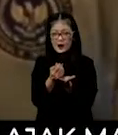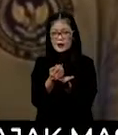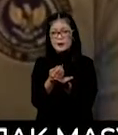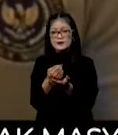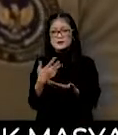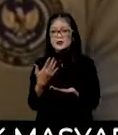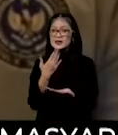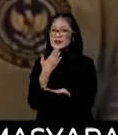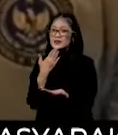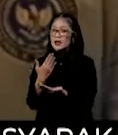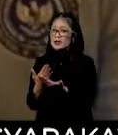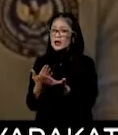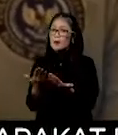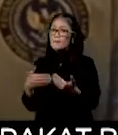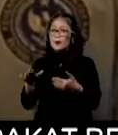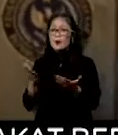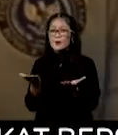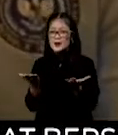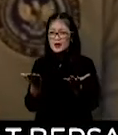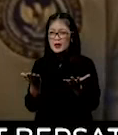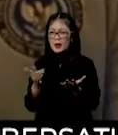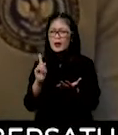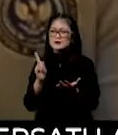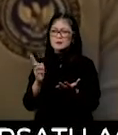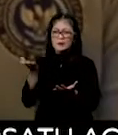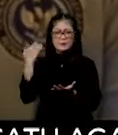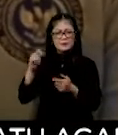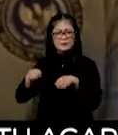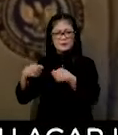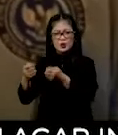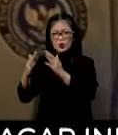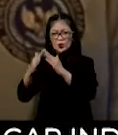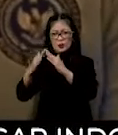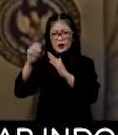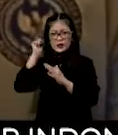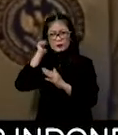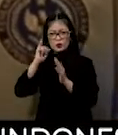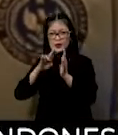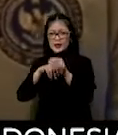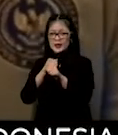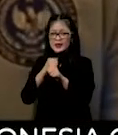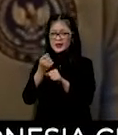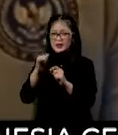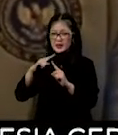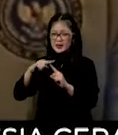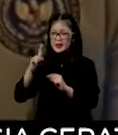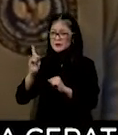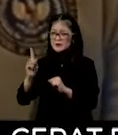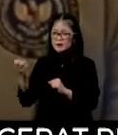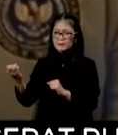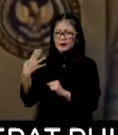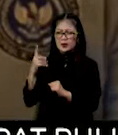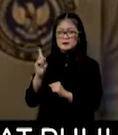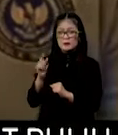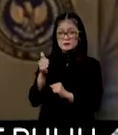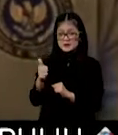di mana? Karena kami akan memberikan sebuah rumah kepada Inggit. Inggit menjawab, kalau bisa rumah atau tanah